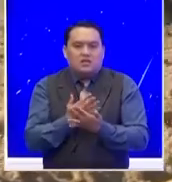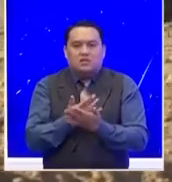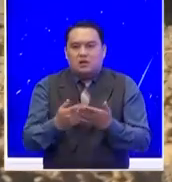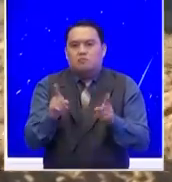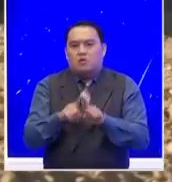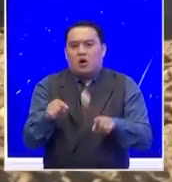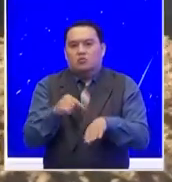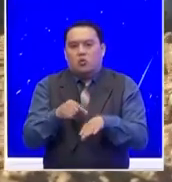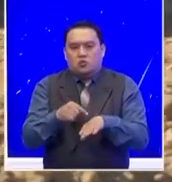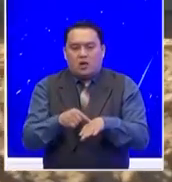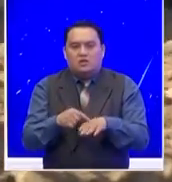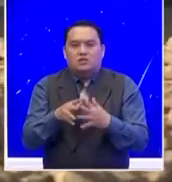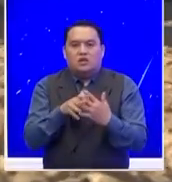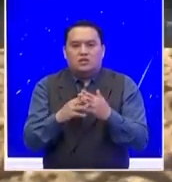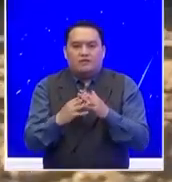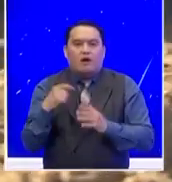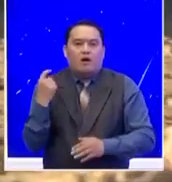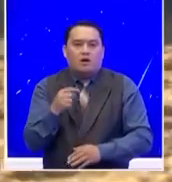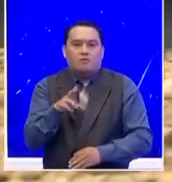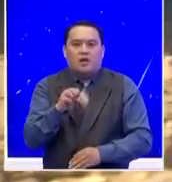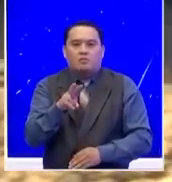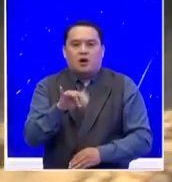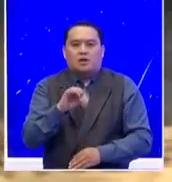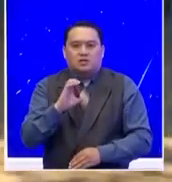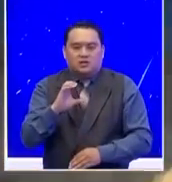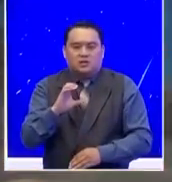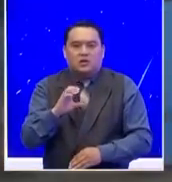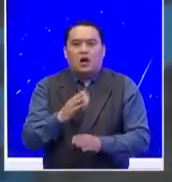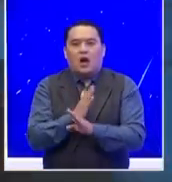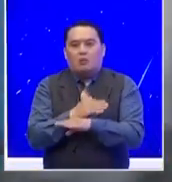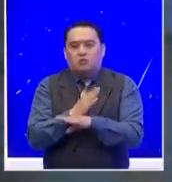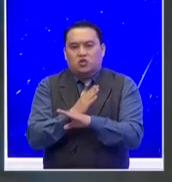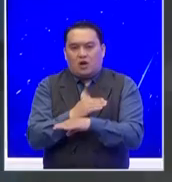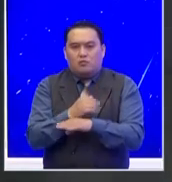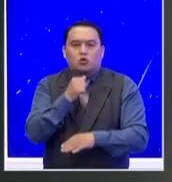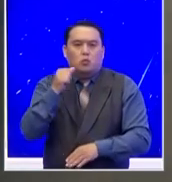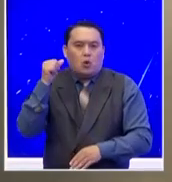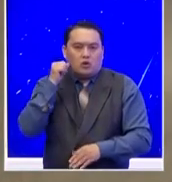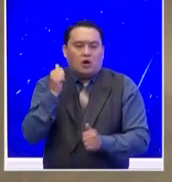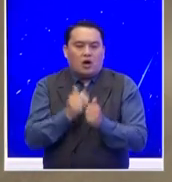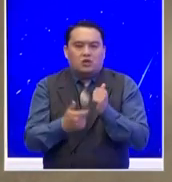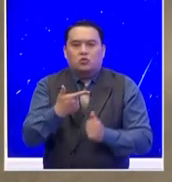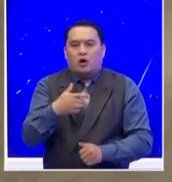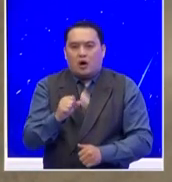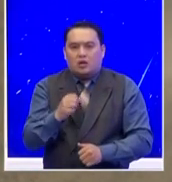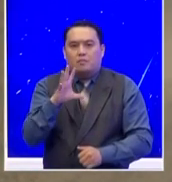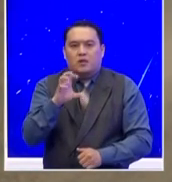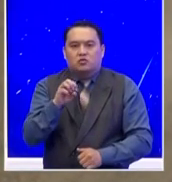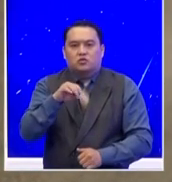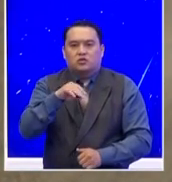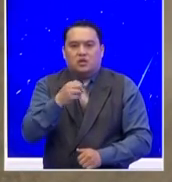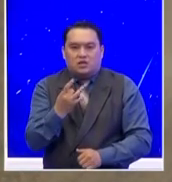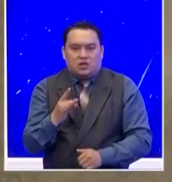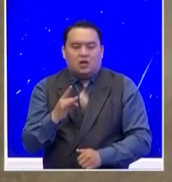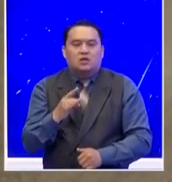подряд ощущает на себе крестьянское хозяйство Бибарас города Капшыгай. В прошлом году они получили с каждого гектара по 500 центнеров